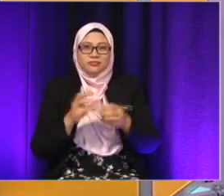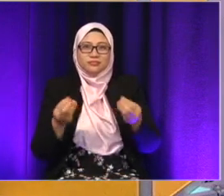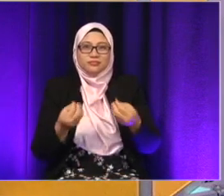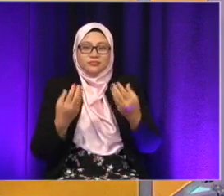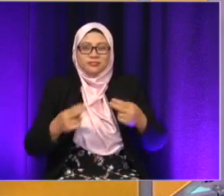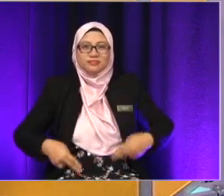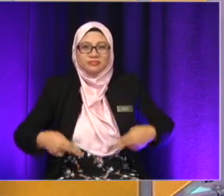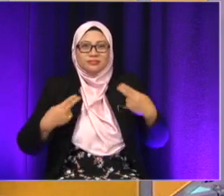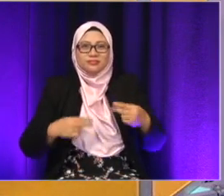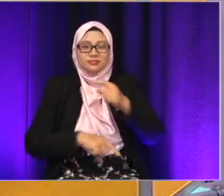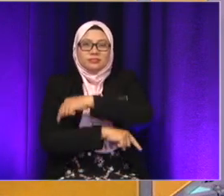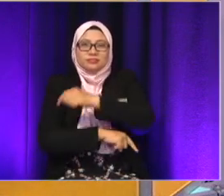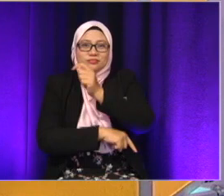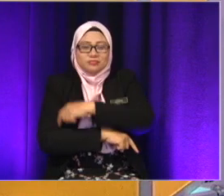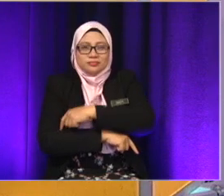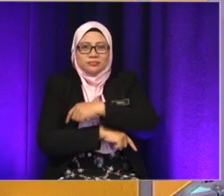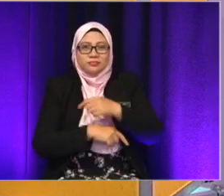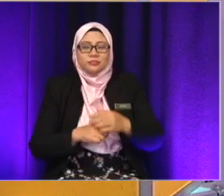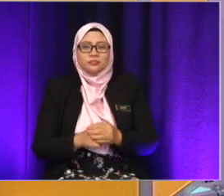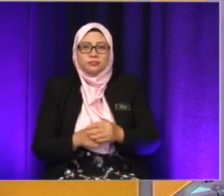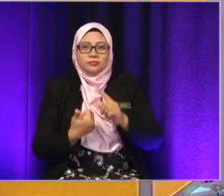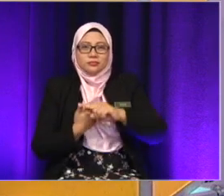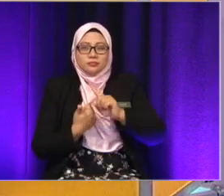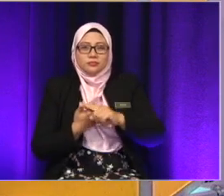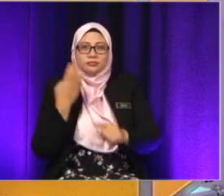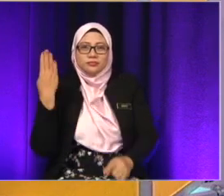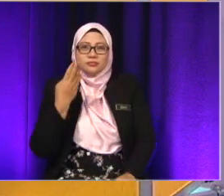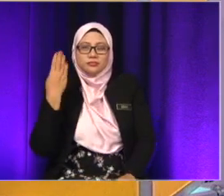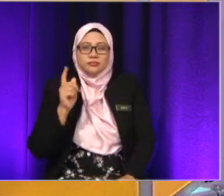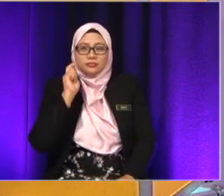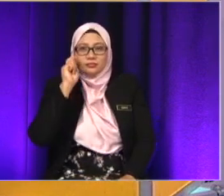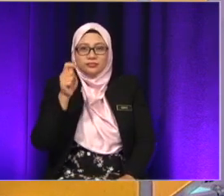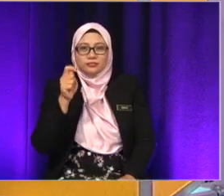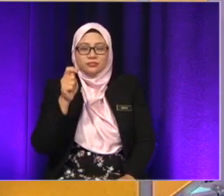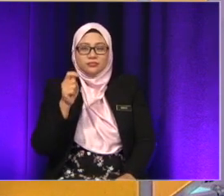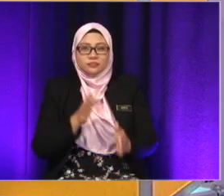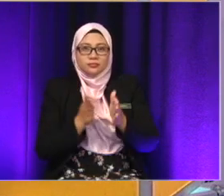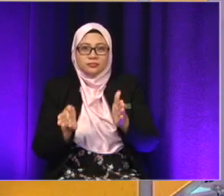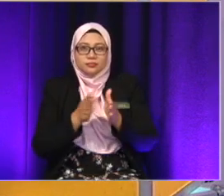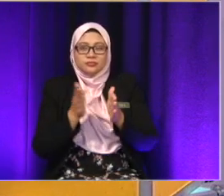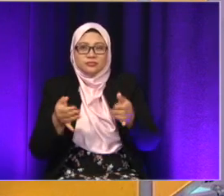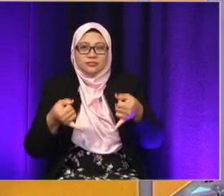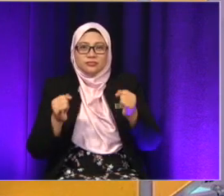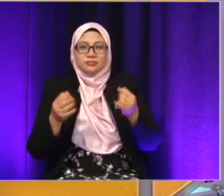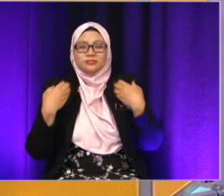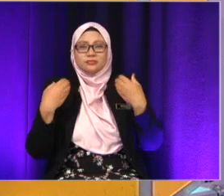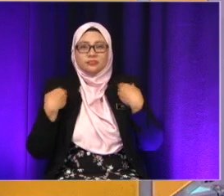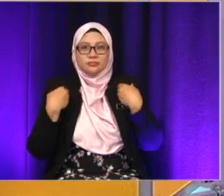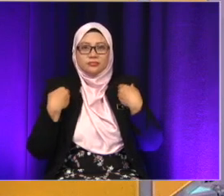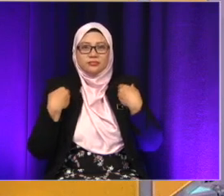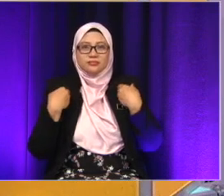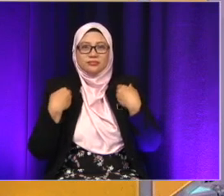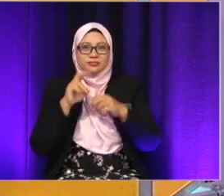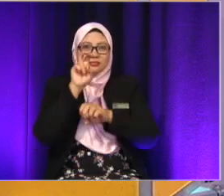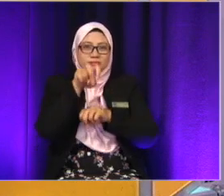Okey, jadi kita terutama kalau kita biasa tengok di tepi-tepi jalan di mana ada jenta jengkaut tu,